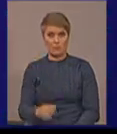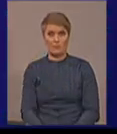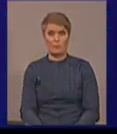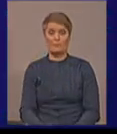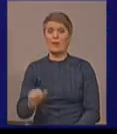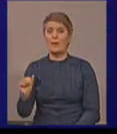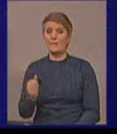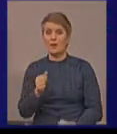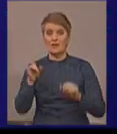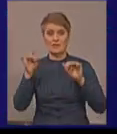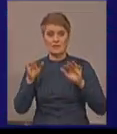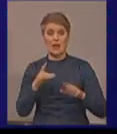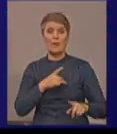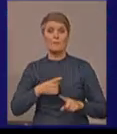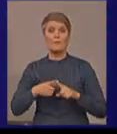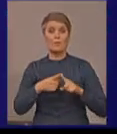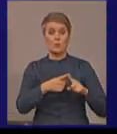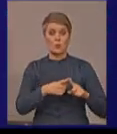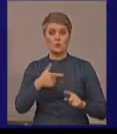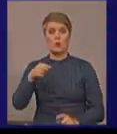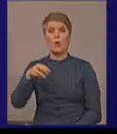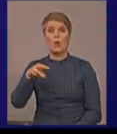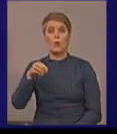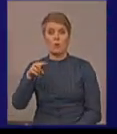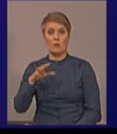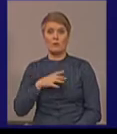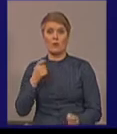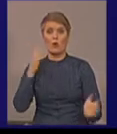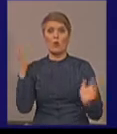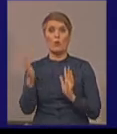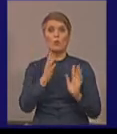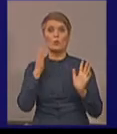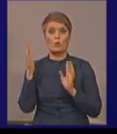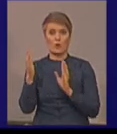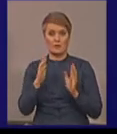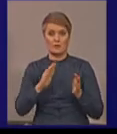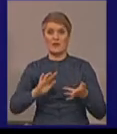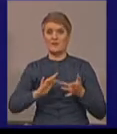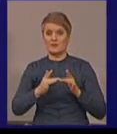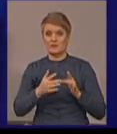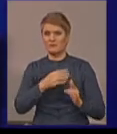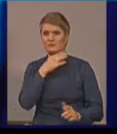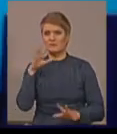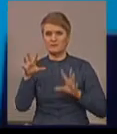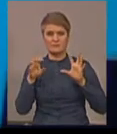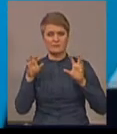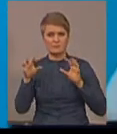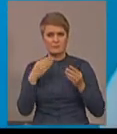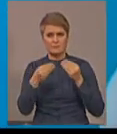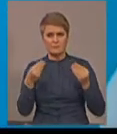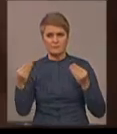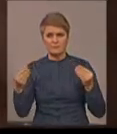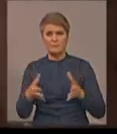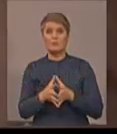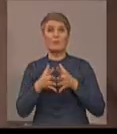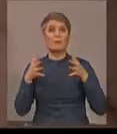Перший сніг випав і в Білорусі. Вночі в Гомелі була навіть невеличка хуртовина. Соцмережі так само зарясніли фотографіями. Більше